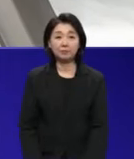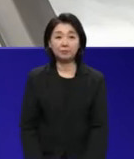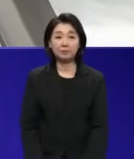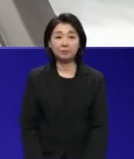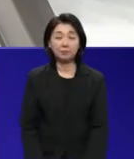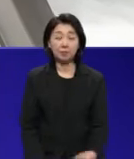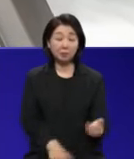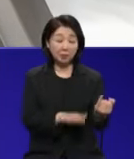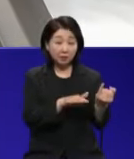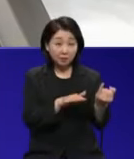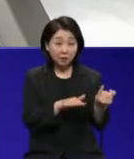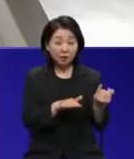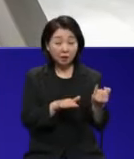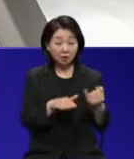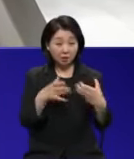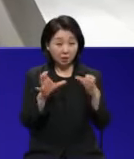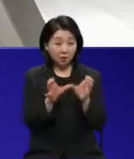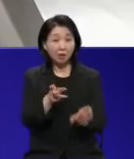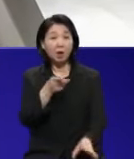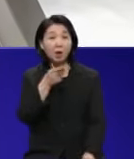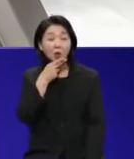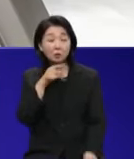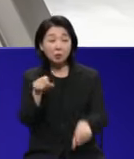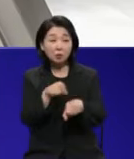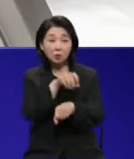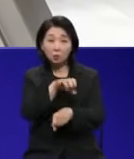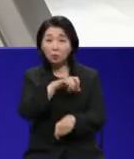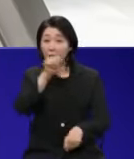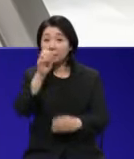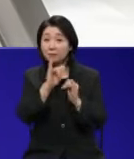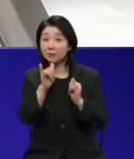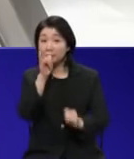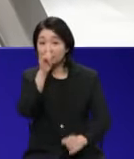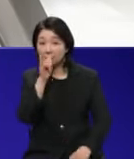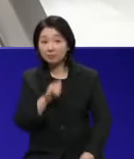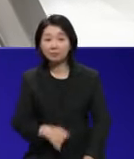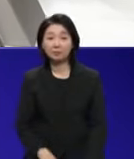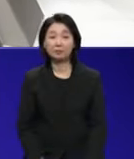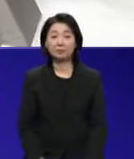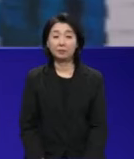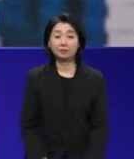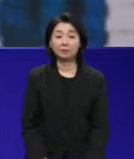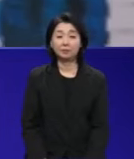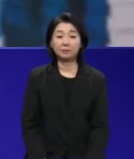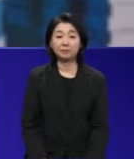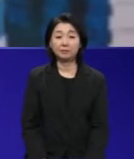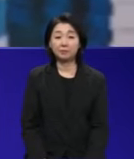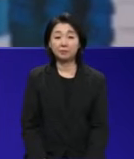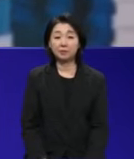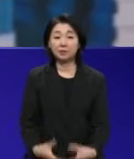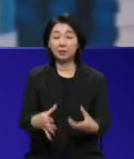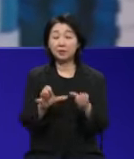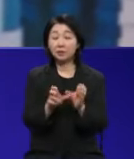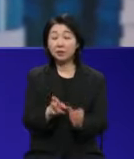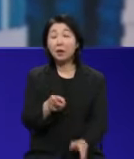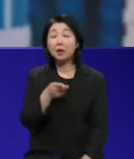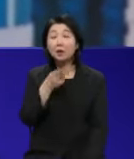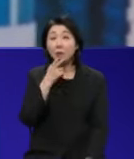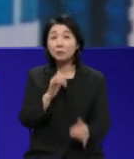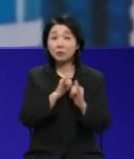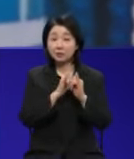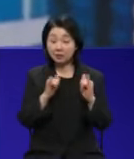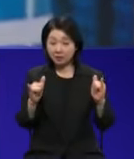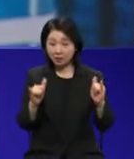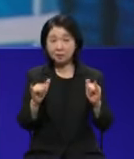어 무소속이나 뭐 이런 특이한 당선자들도 좀 있다면서요 아 예 일단은 지금 무소속 당선인은 이번에 한